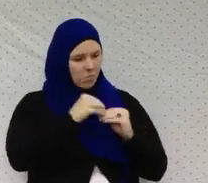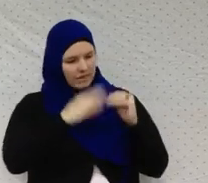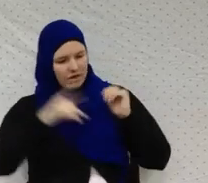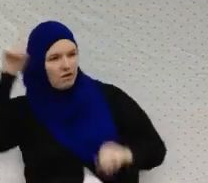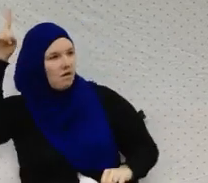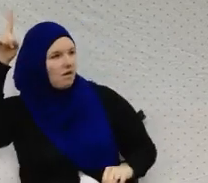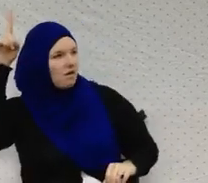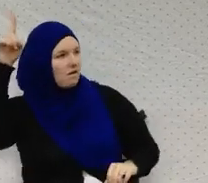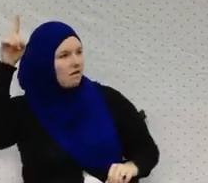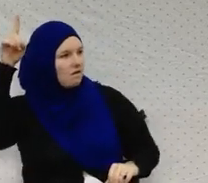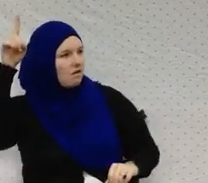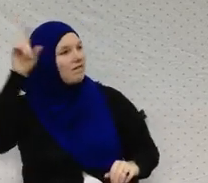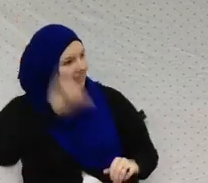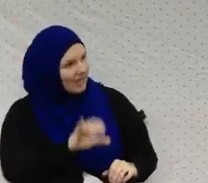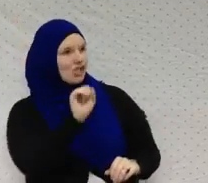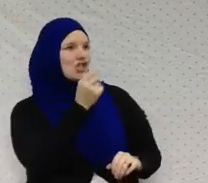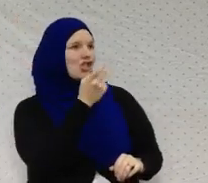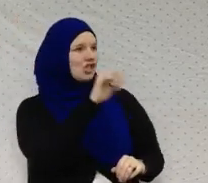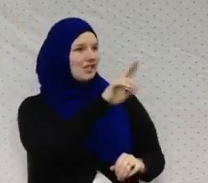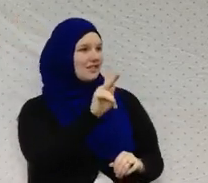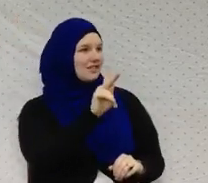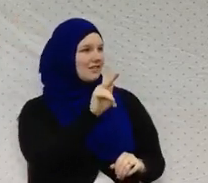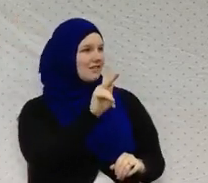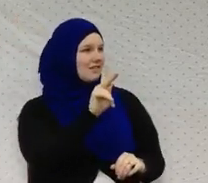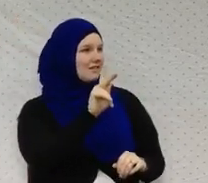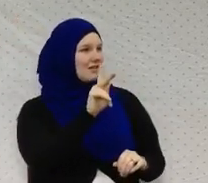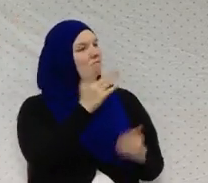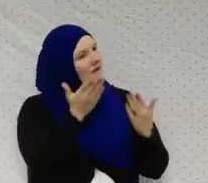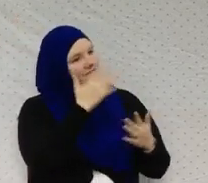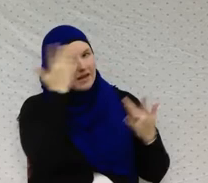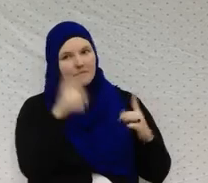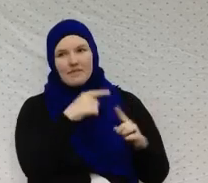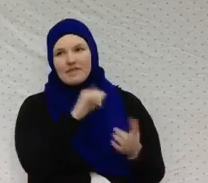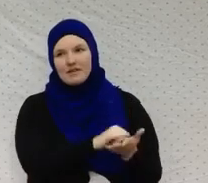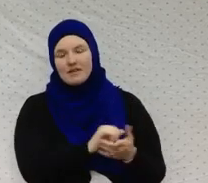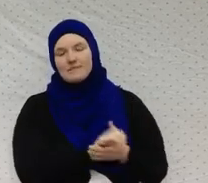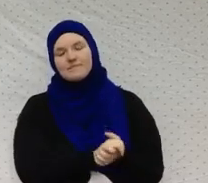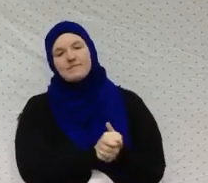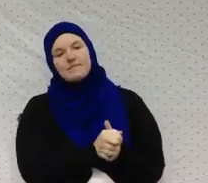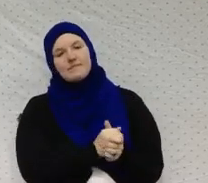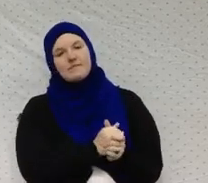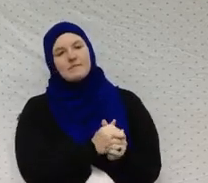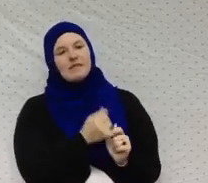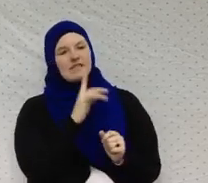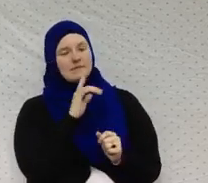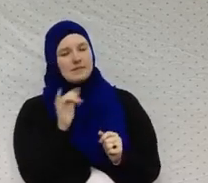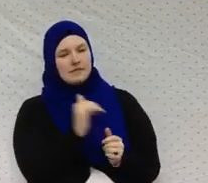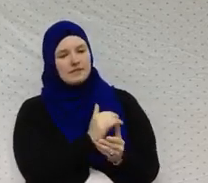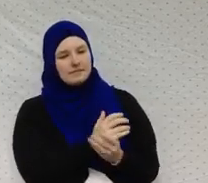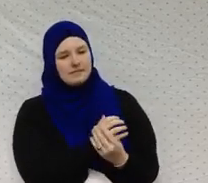speaks to this in Surah Al-Jathiyah, where Allah subhanahu wa ta'ala says, أَفَرَأَيْتَ مَنِ